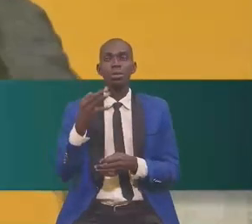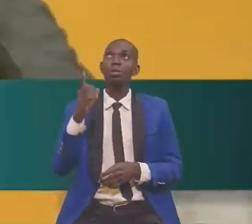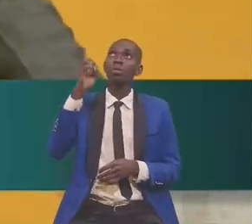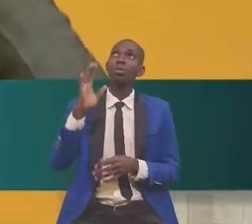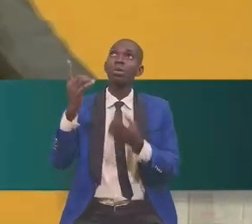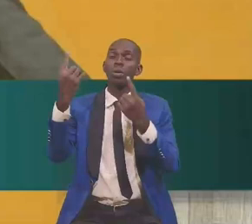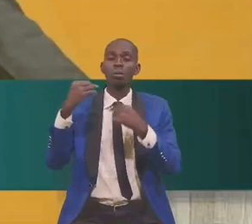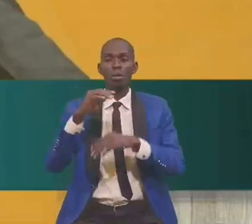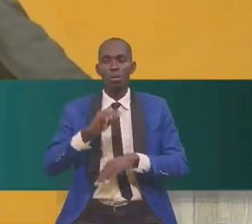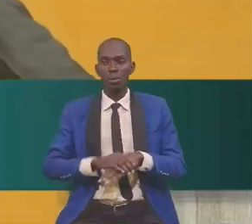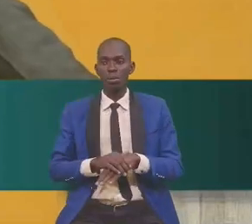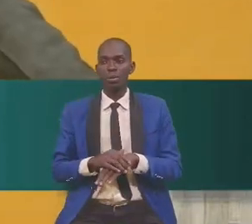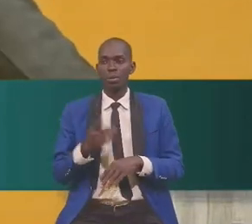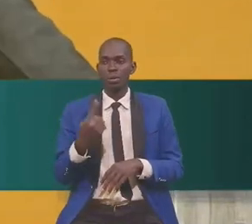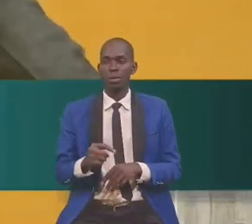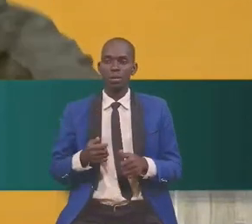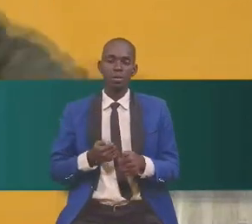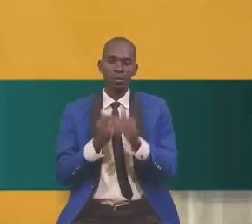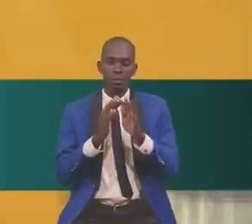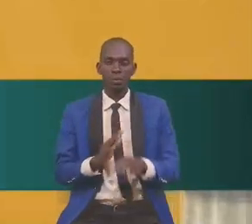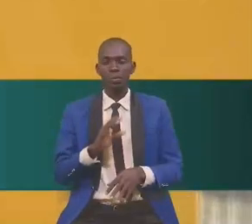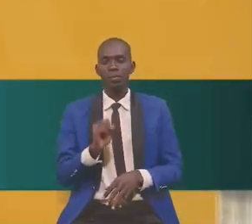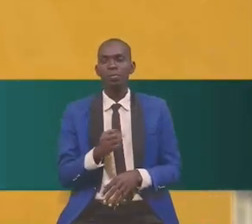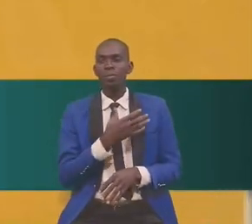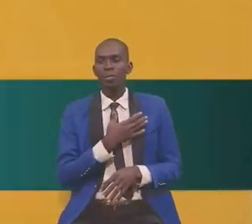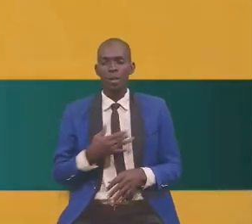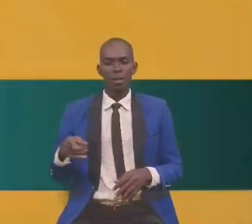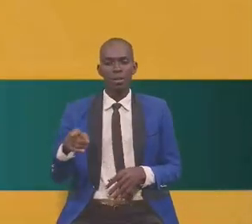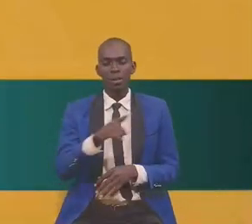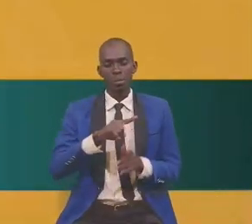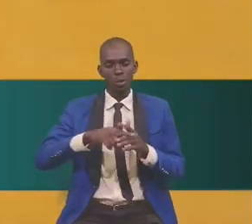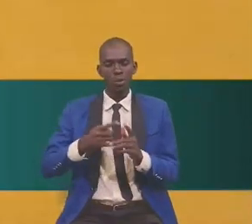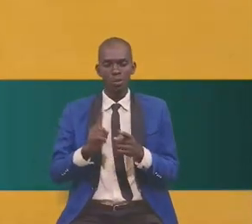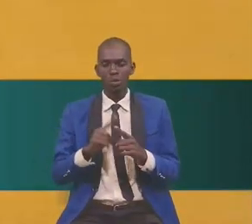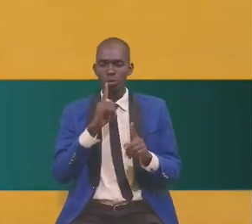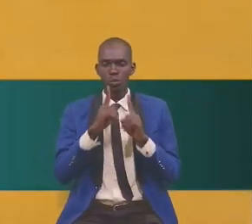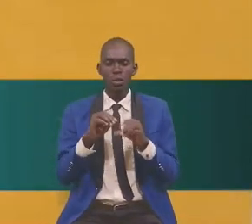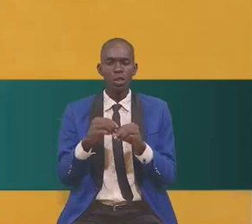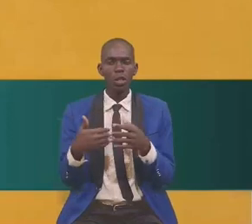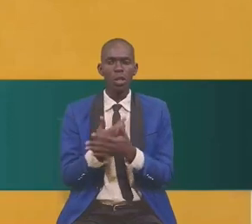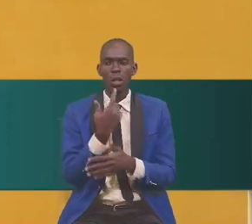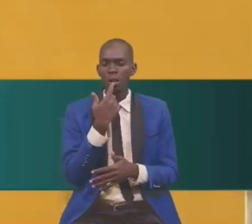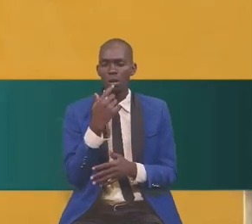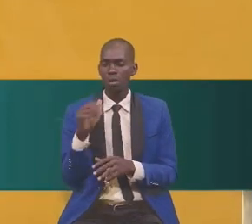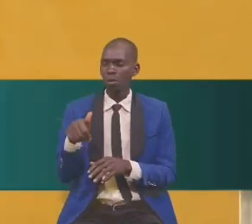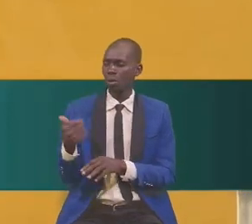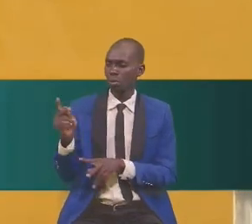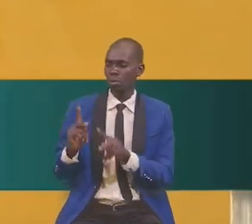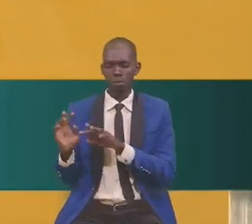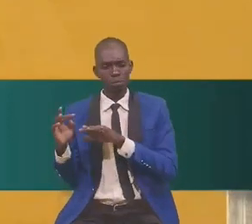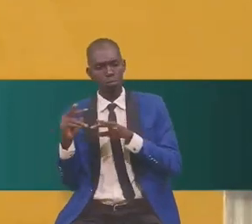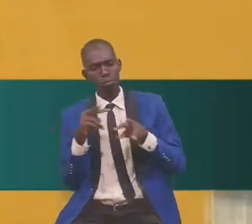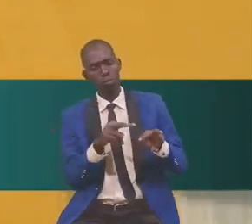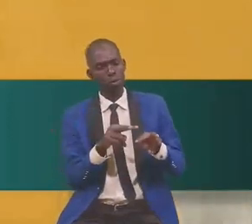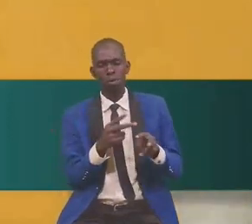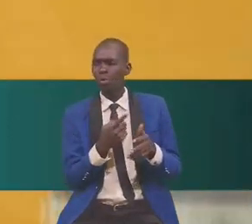les disciples et ils parlaient en langue. Ils ont dit, les gens sont venus et ont dit, c'est quoi ça? Et Pierre